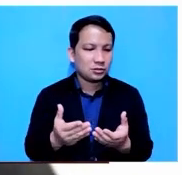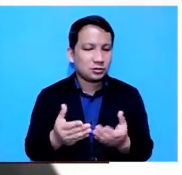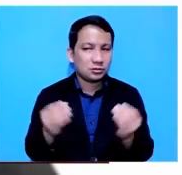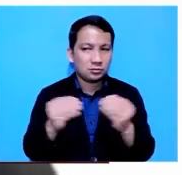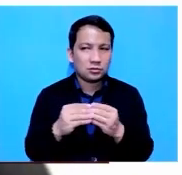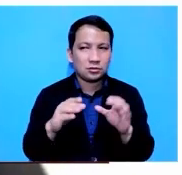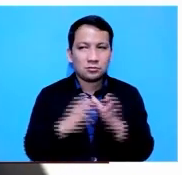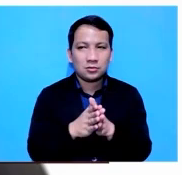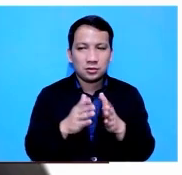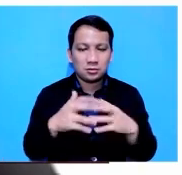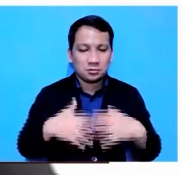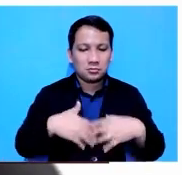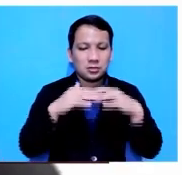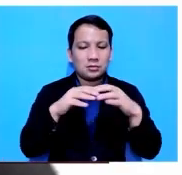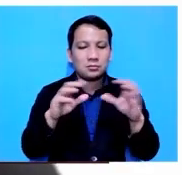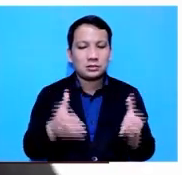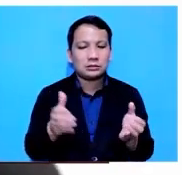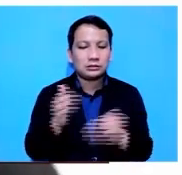no, and